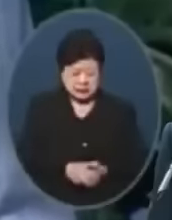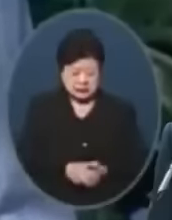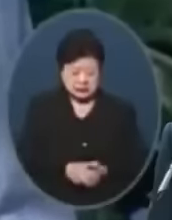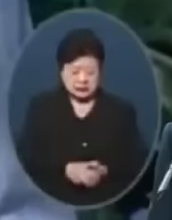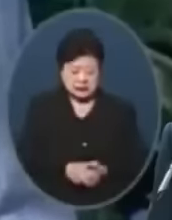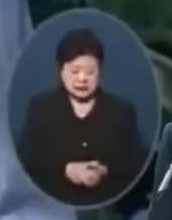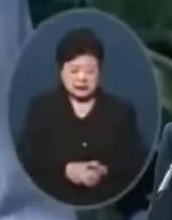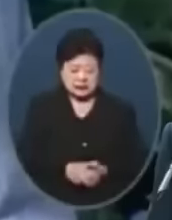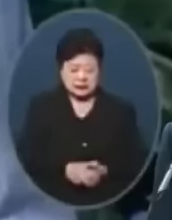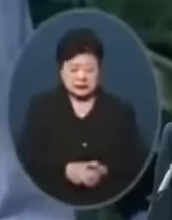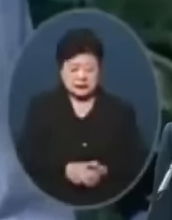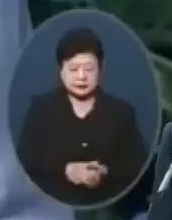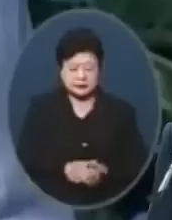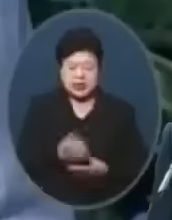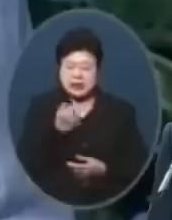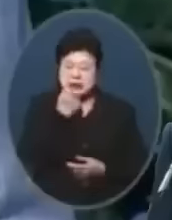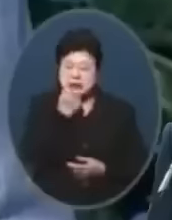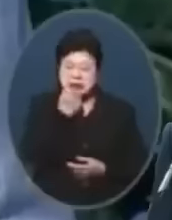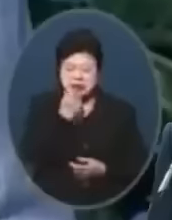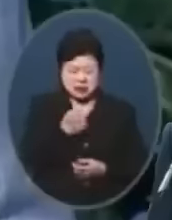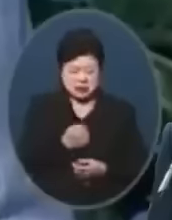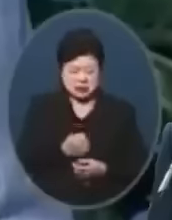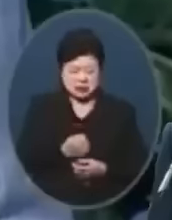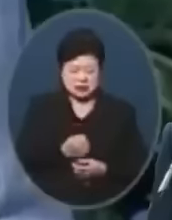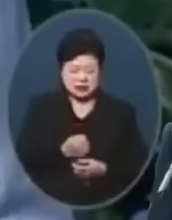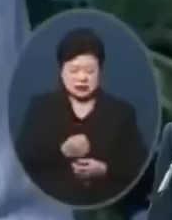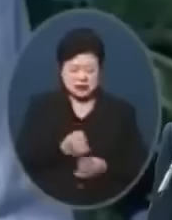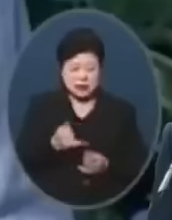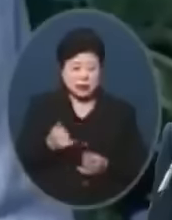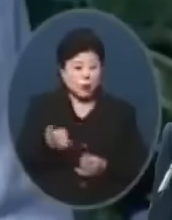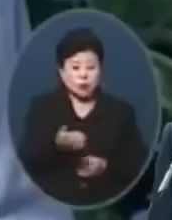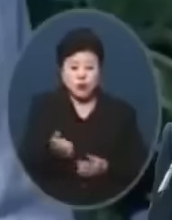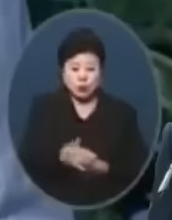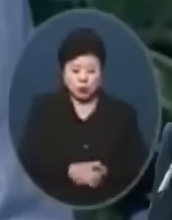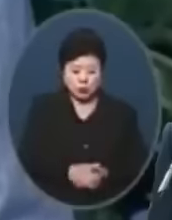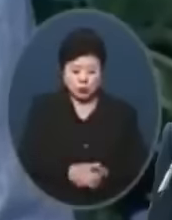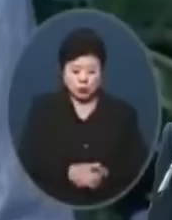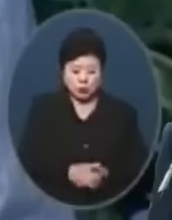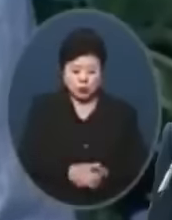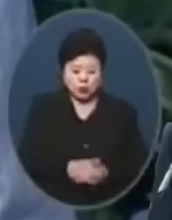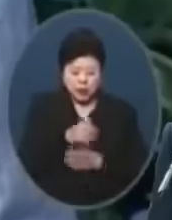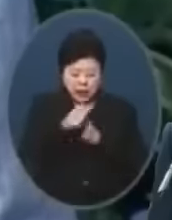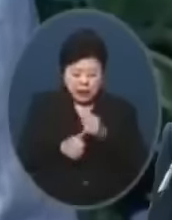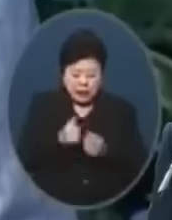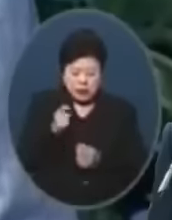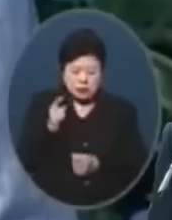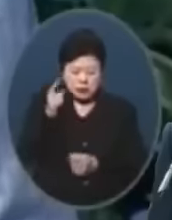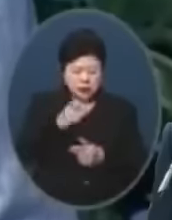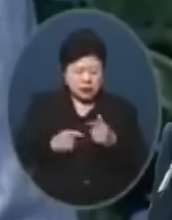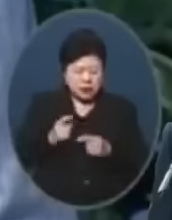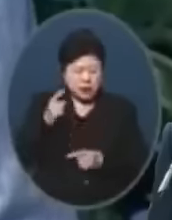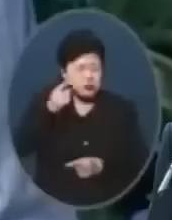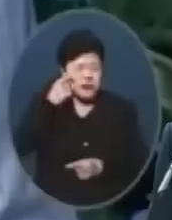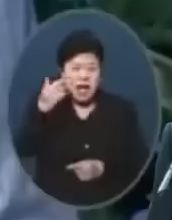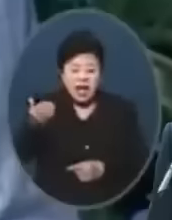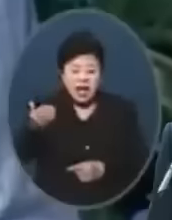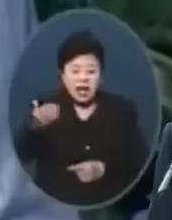이렇게 비웃는 일을 할 자가 누가 있냐. 자기가 하나님보다 높으냐 그 말하게.